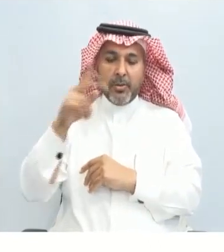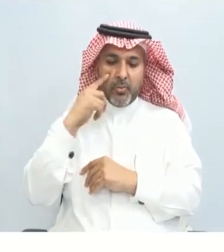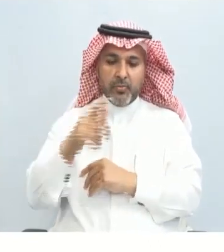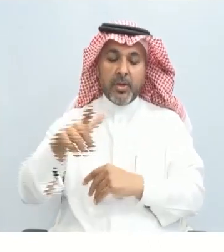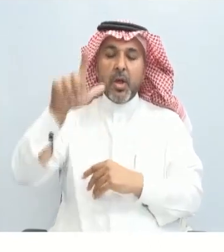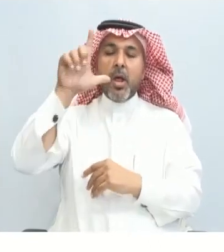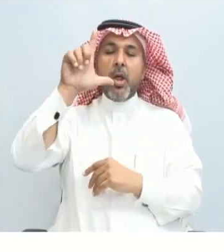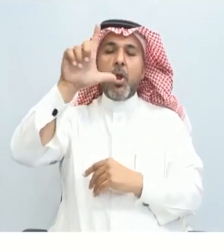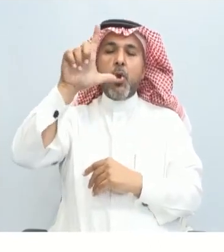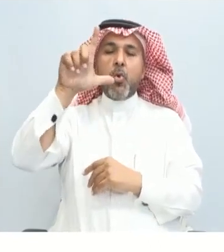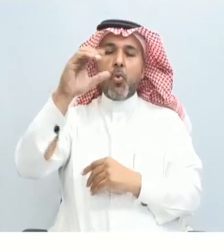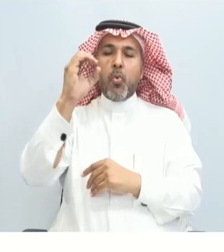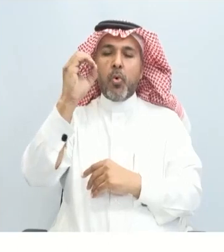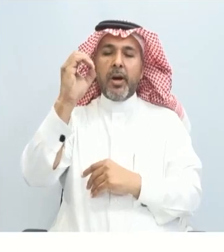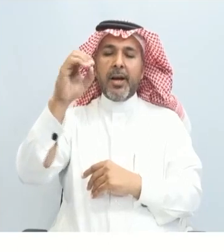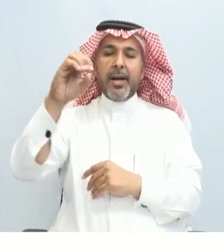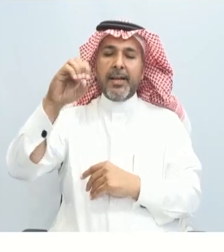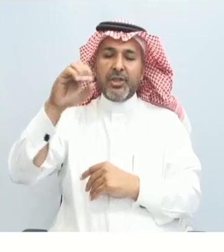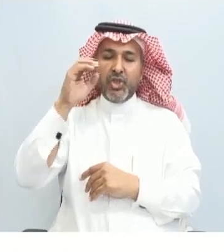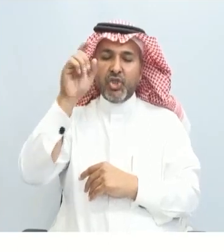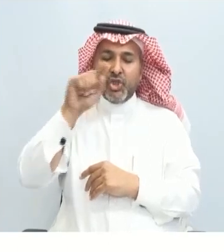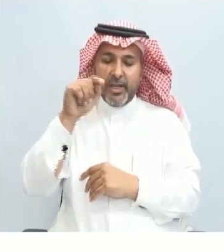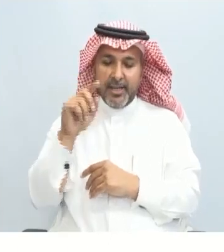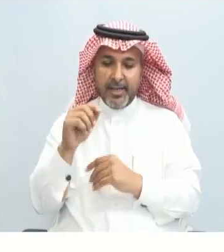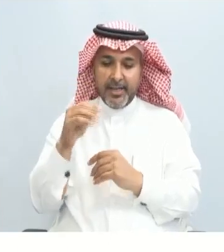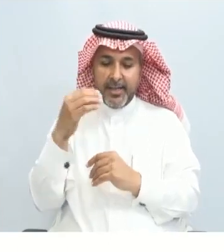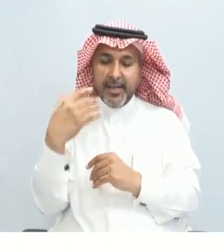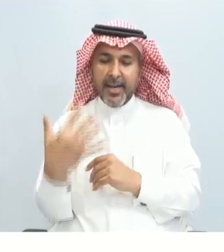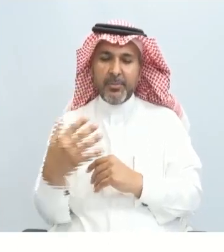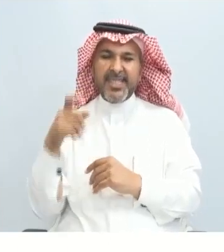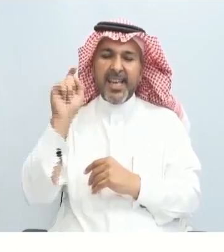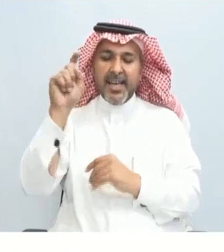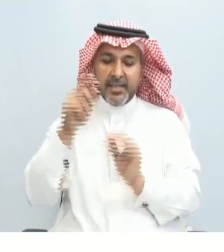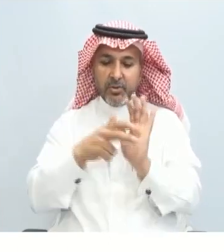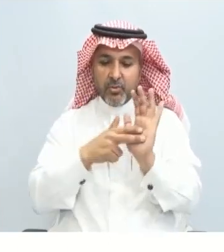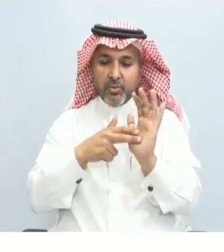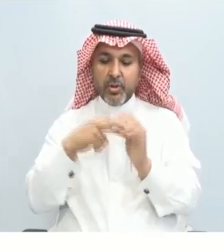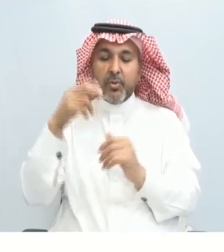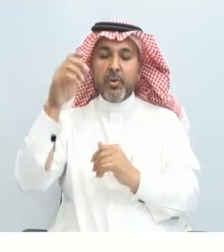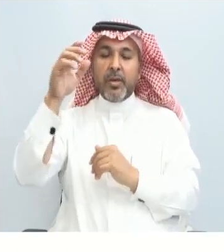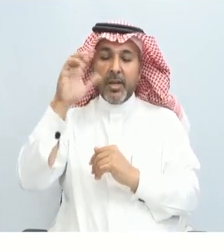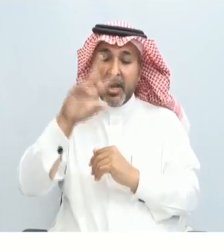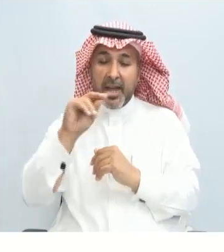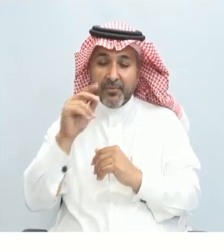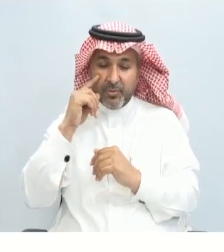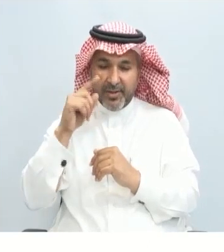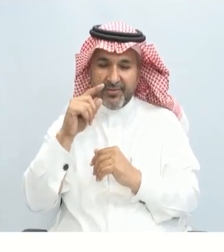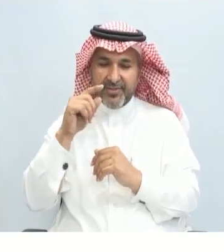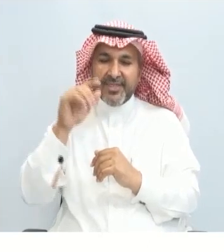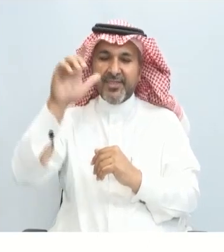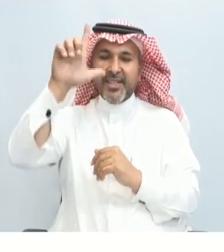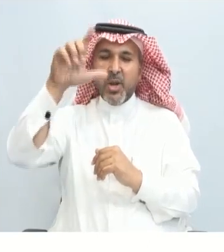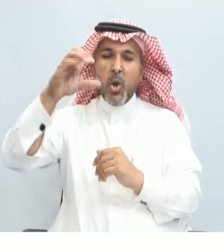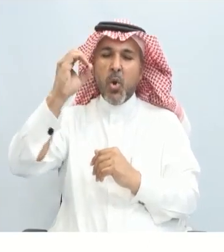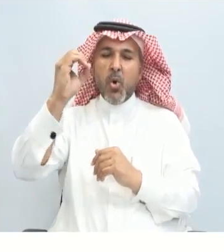لاكس تساوي لوغاريتم خ ل ثمانيه فاحنا راح فهذا سيؤدي الى